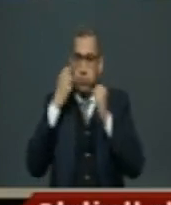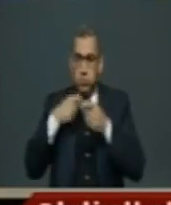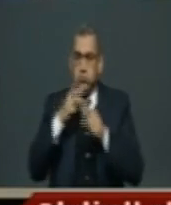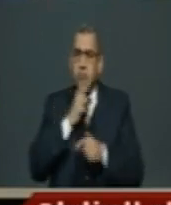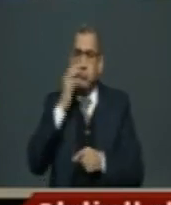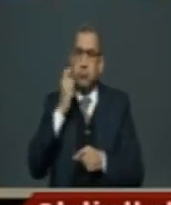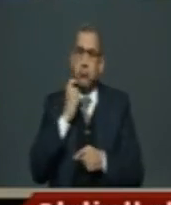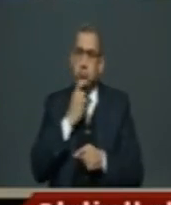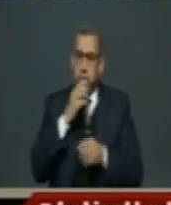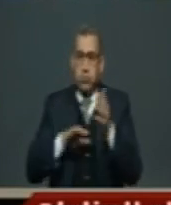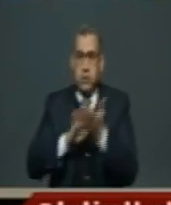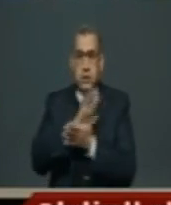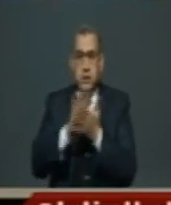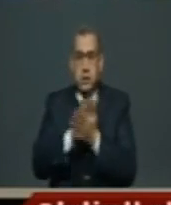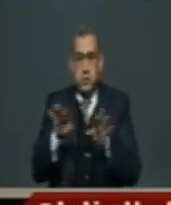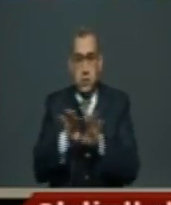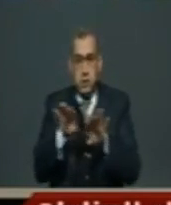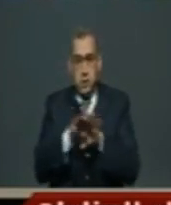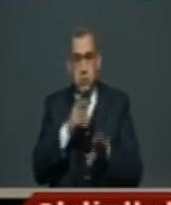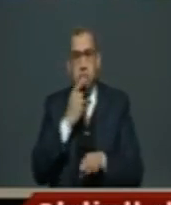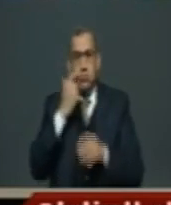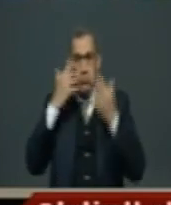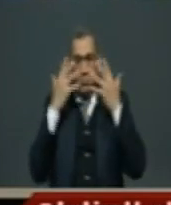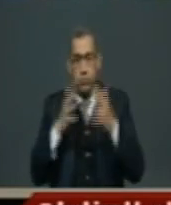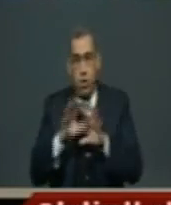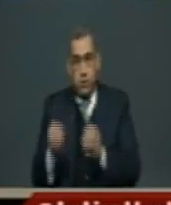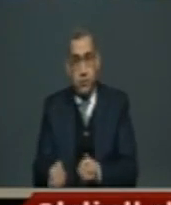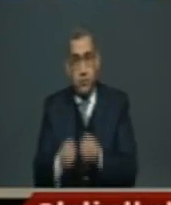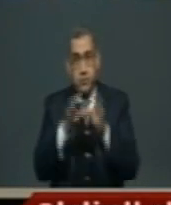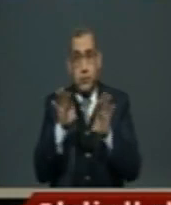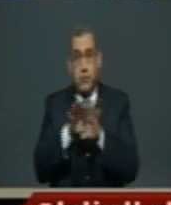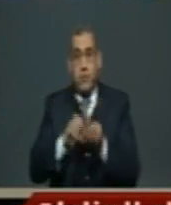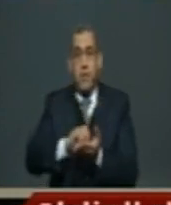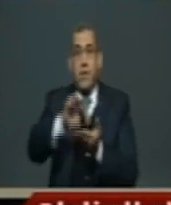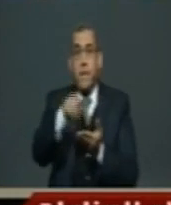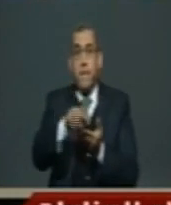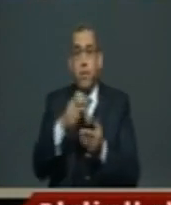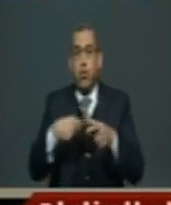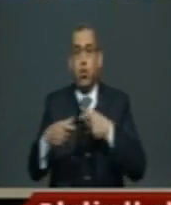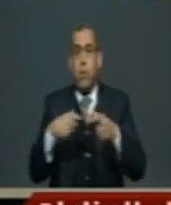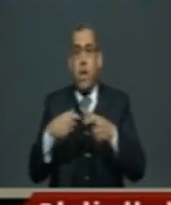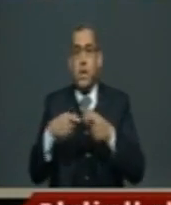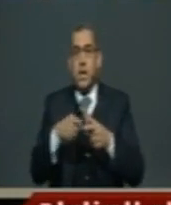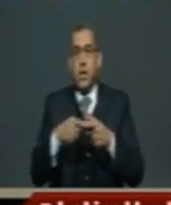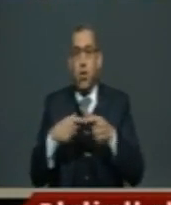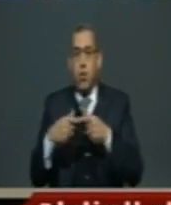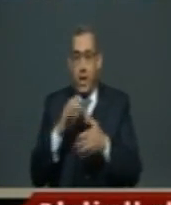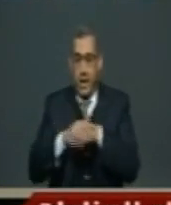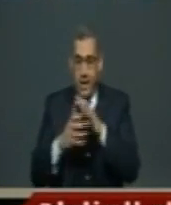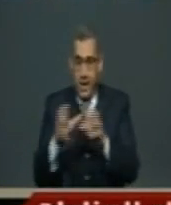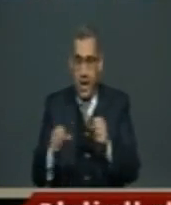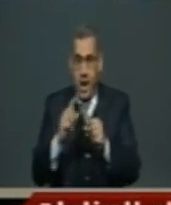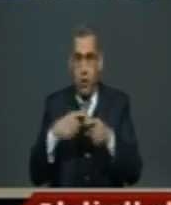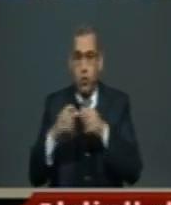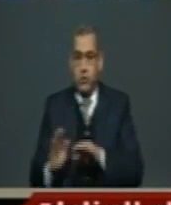فينتج دقيق جيد. يتم توزيع هذا الدقيق اوتوماتيكيا على خطوط